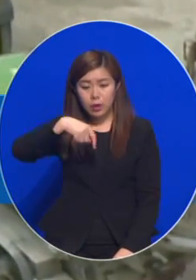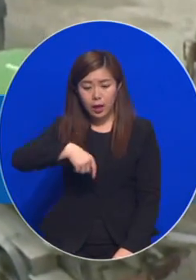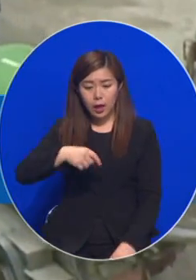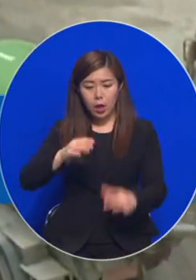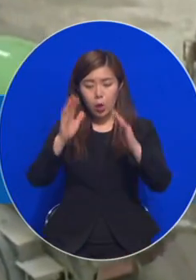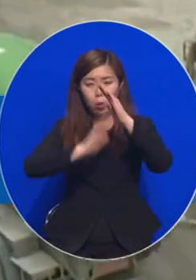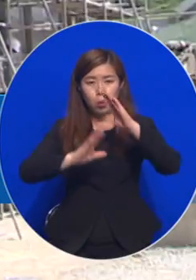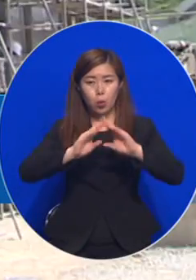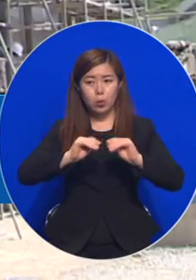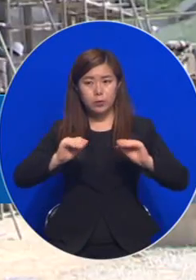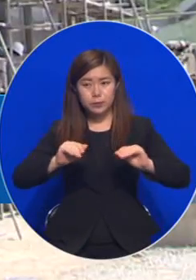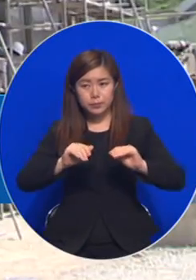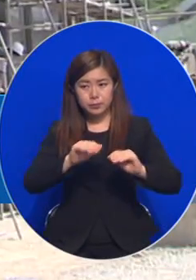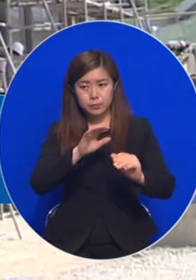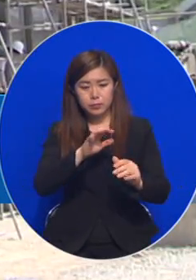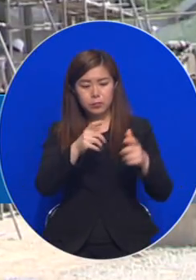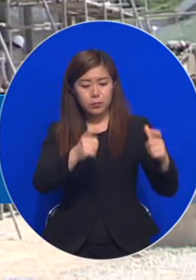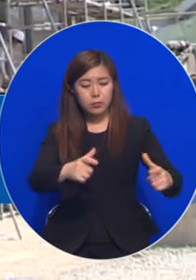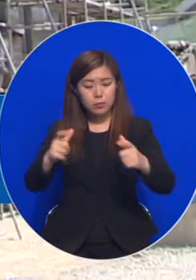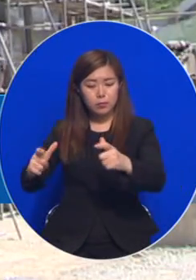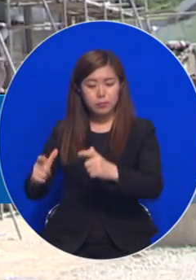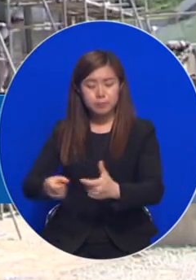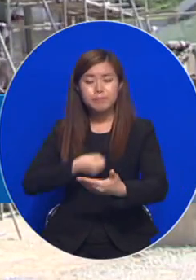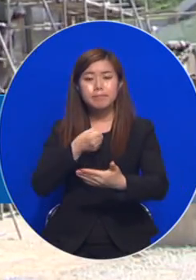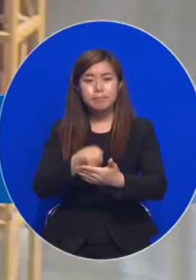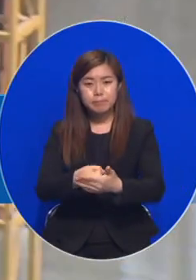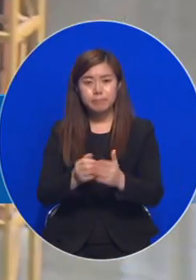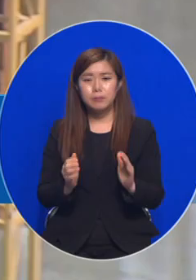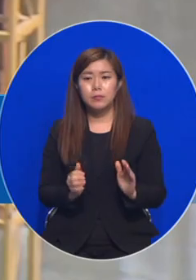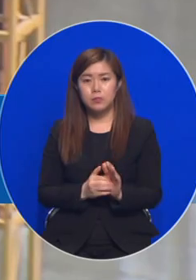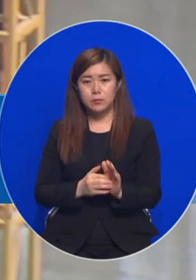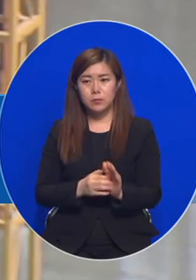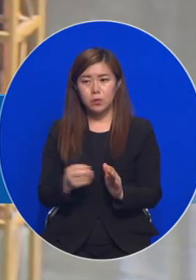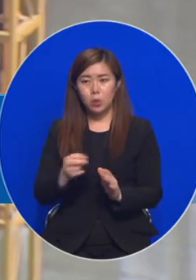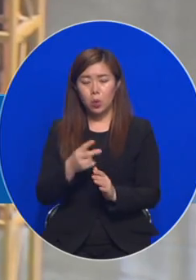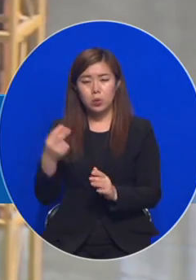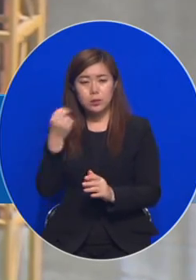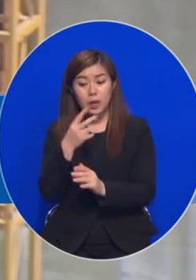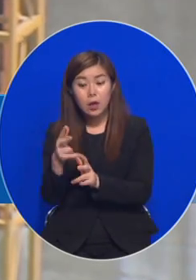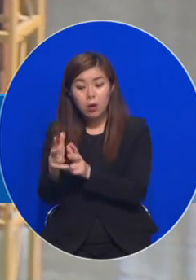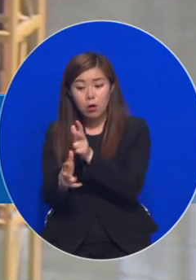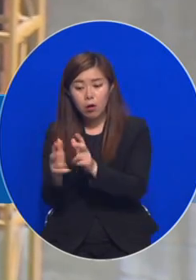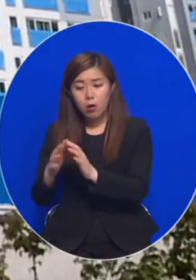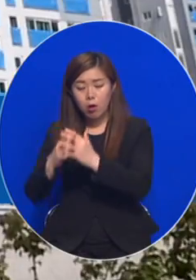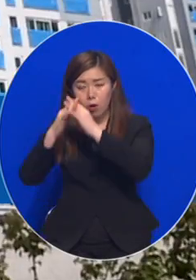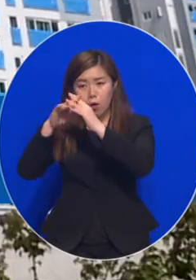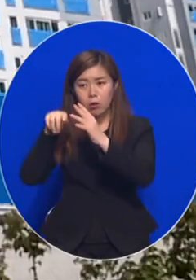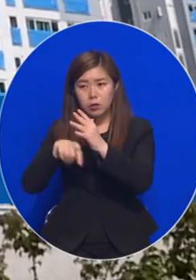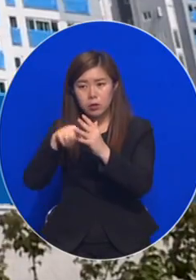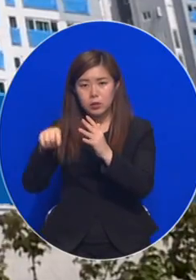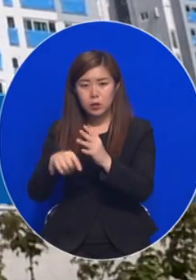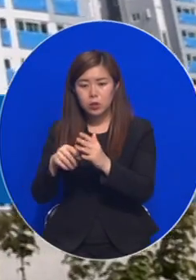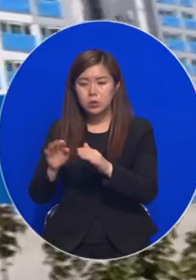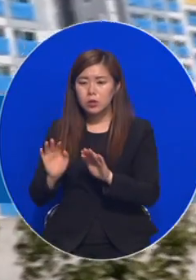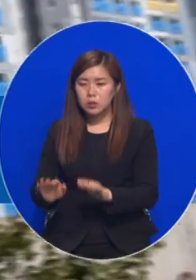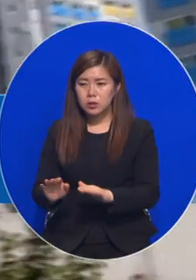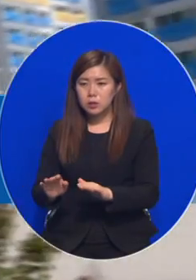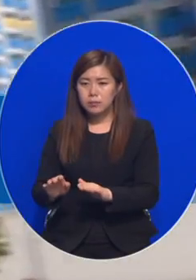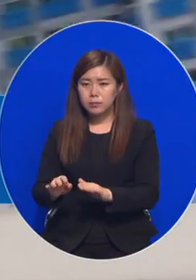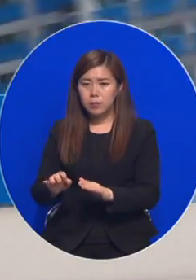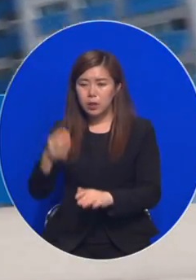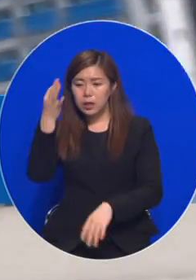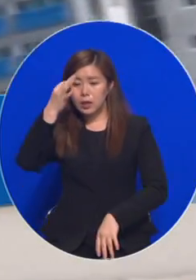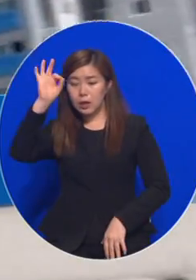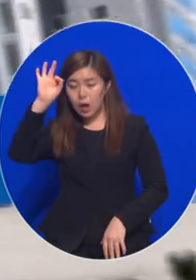공공택지 물량은 입지 선정과 지구 지정이 완료됐고, 정비 사업은 사업 시행 인가를 받아 올해 이후 입주자 모집이